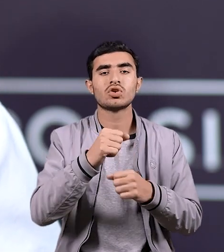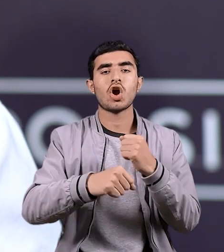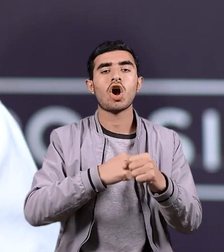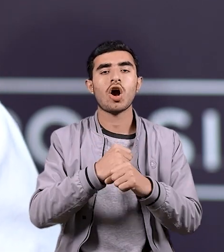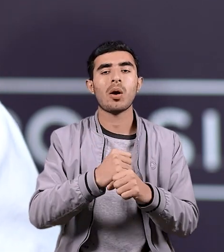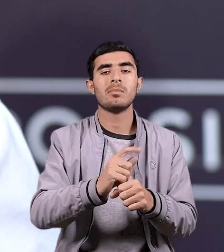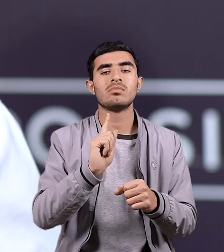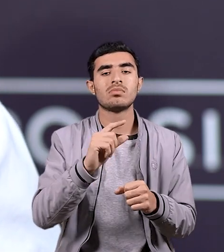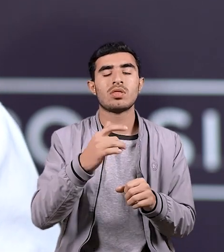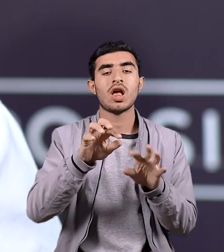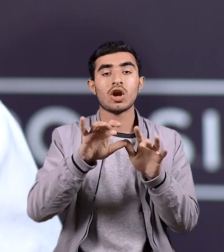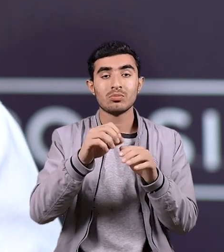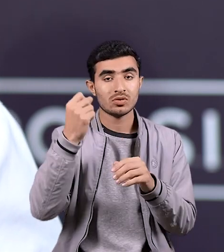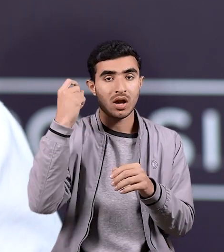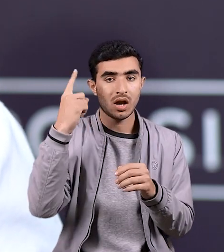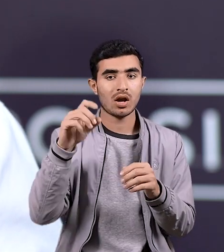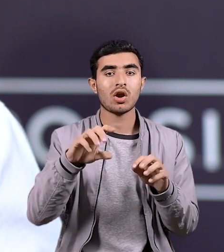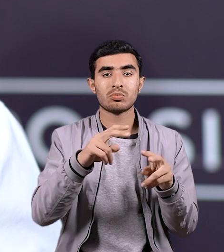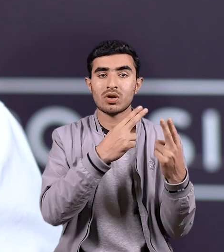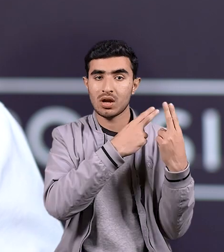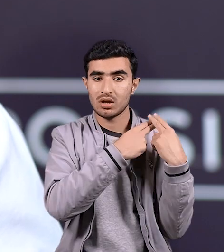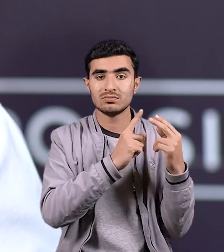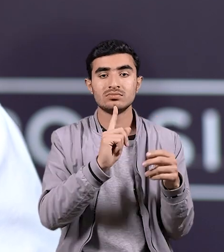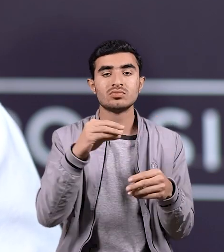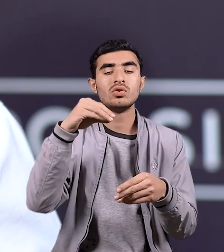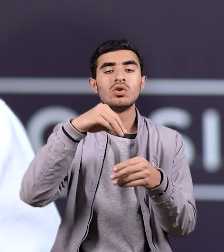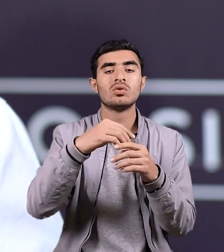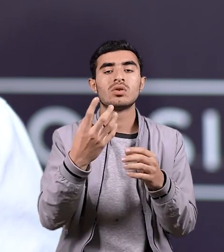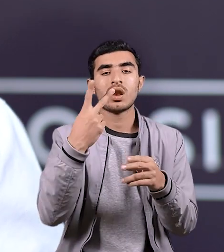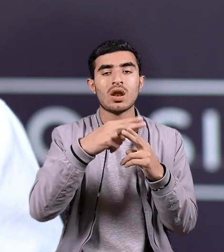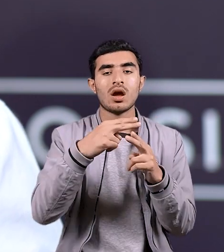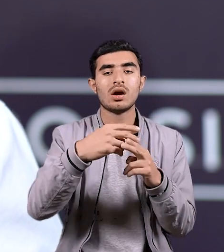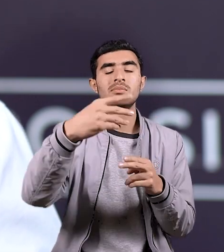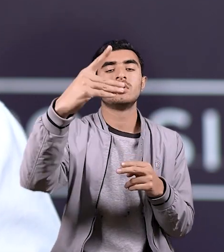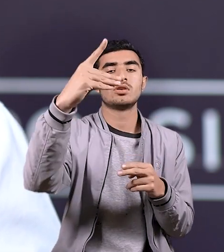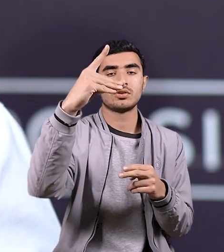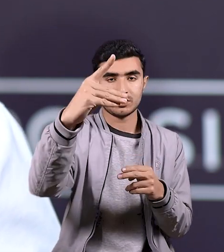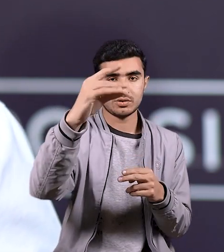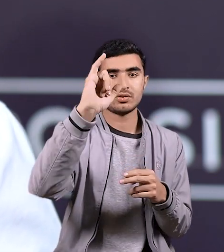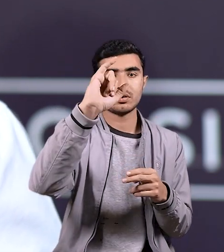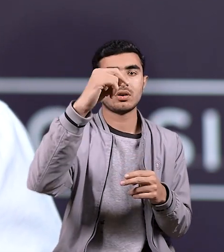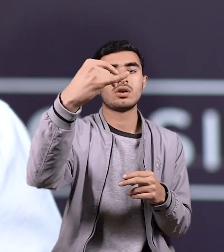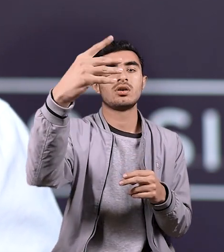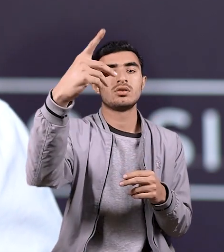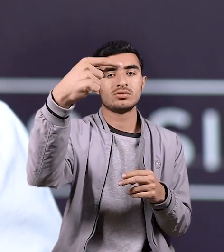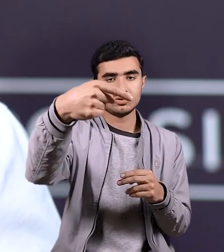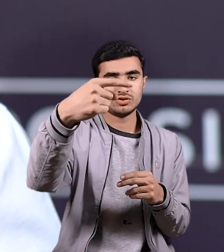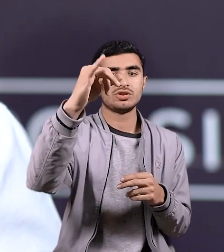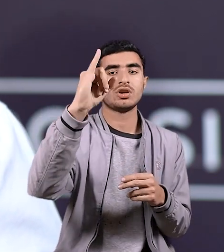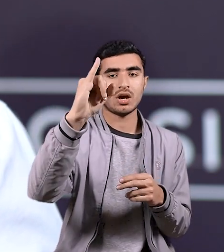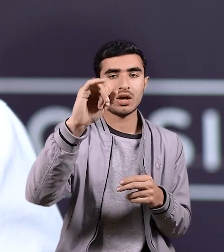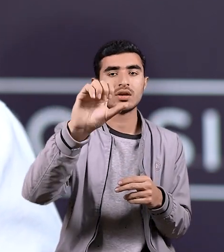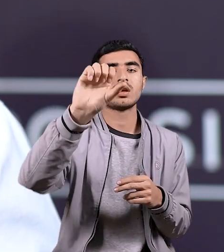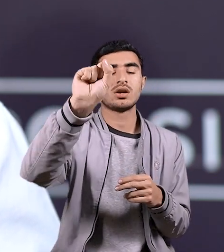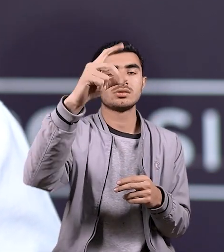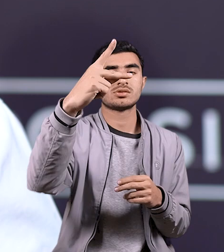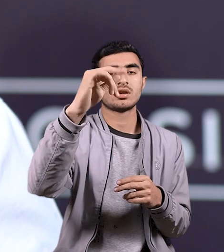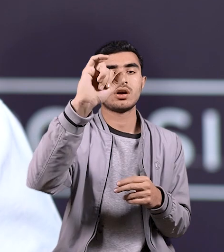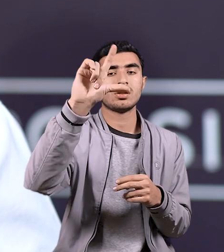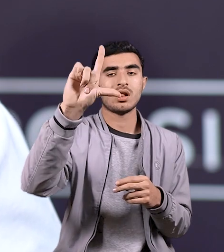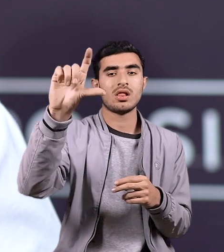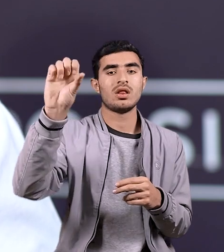वर्डप्रेस, एसईओ, फोटो एडिटिंग वगैरह ये सारी चीज़ें वहाँ से भी सीख सकते हैं। उस कोर्स का एक और फ़ायदा है कि आपको एक वो सर्टिफिकेट भी मिलता है हुकूमत